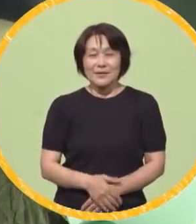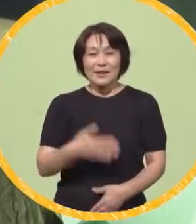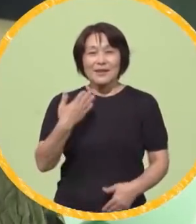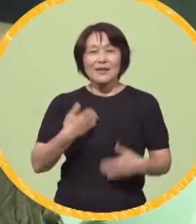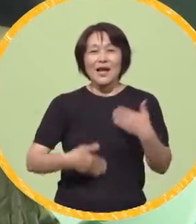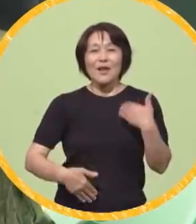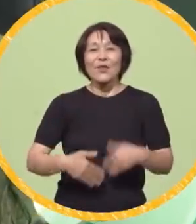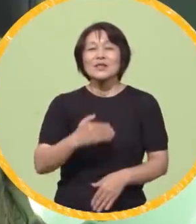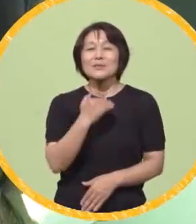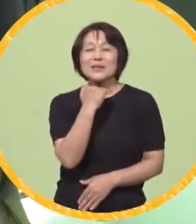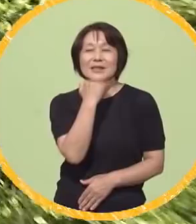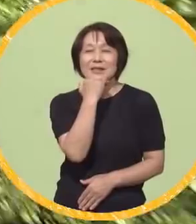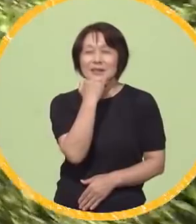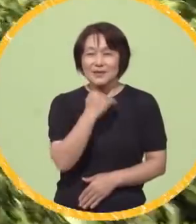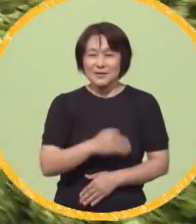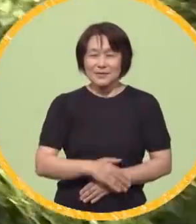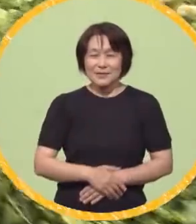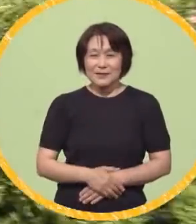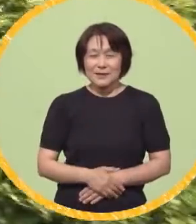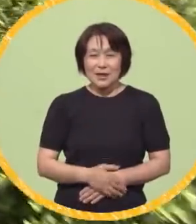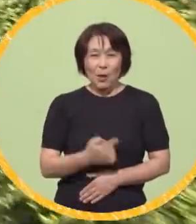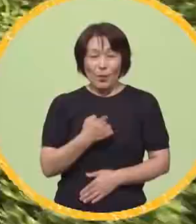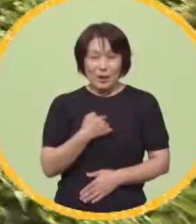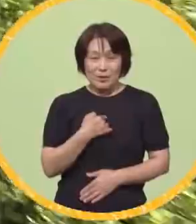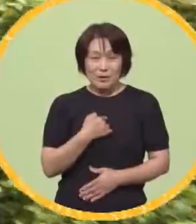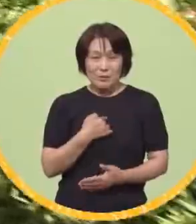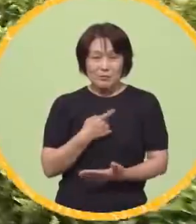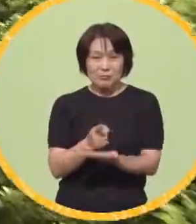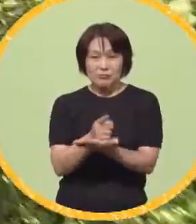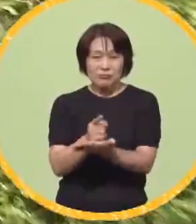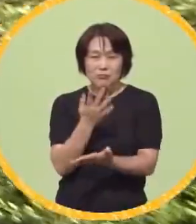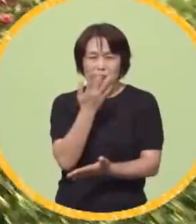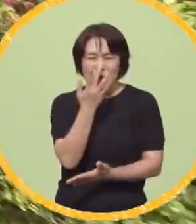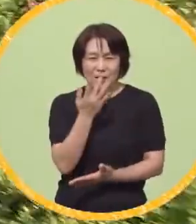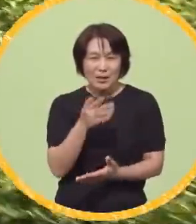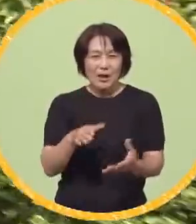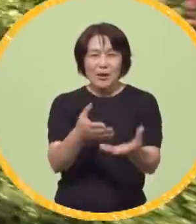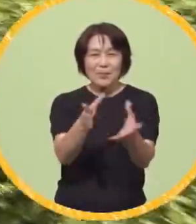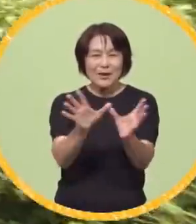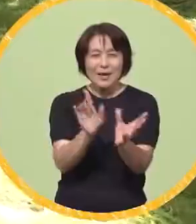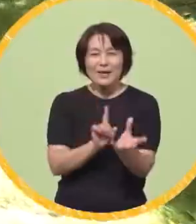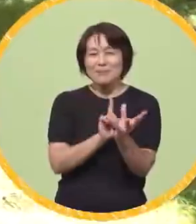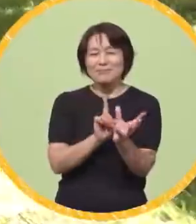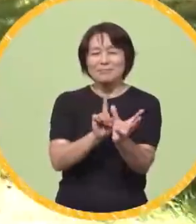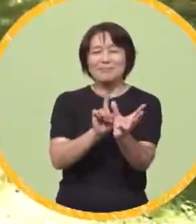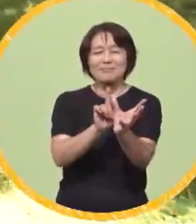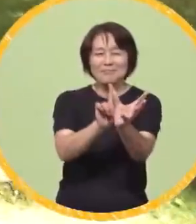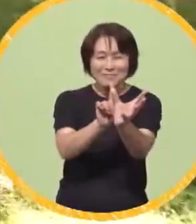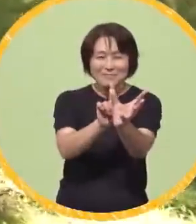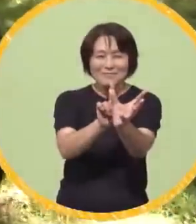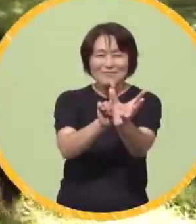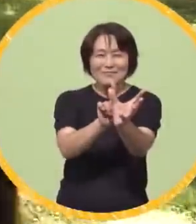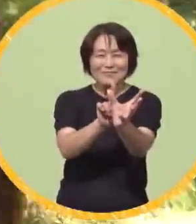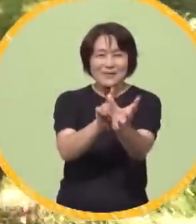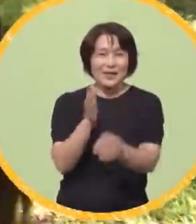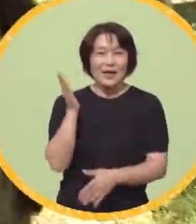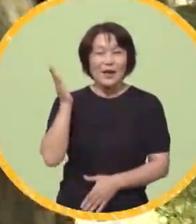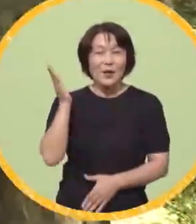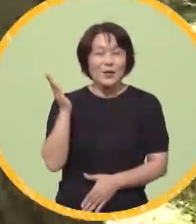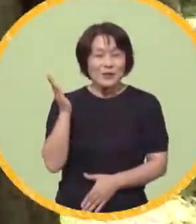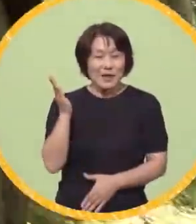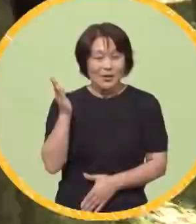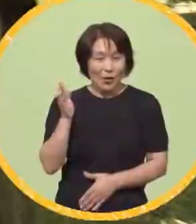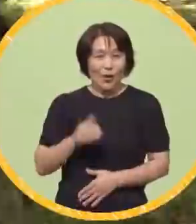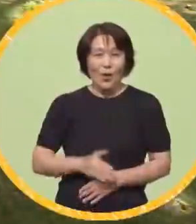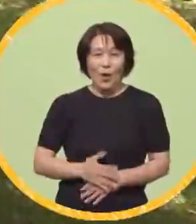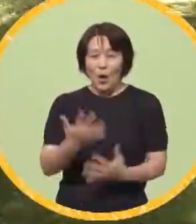みです。ちょっと私方向音痴なんで、きっとみんなについていけば。ちなみに、はい、こちらの箱根九